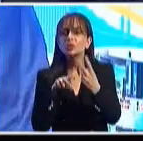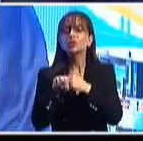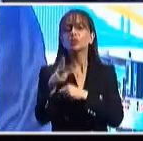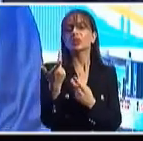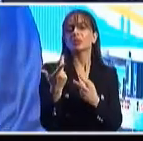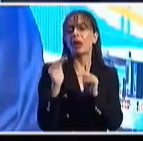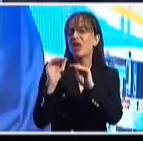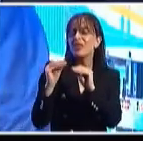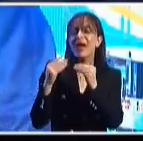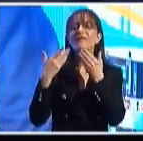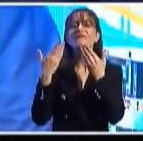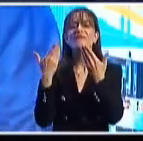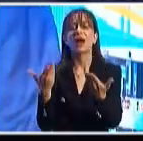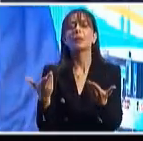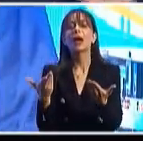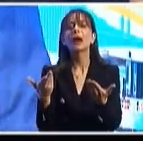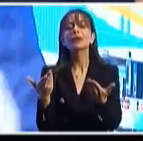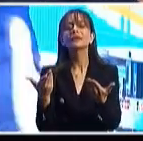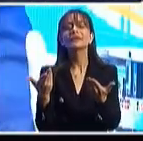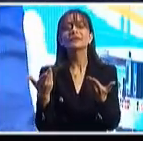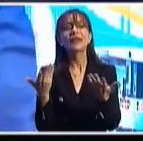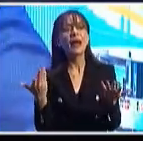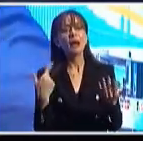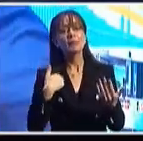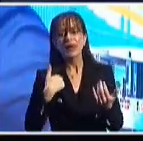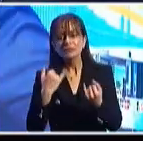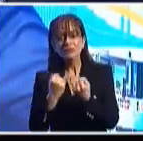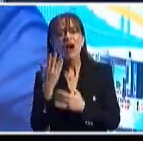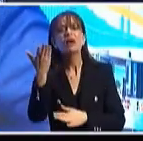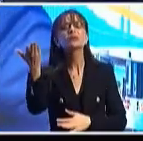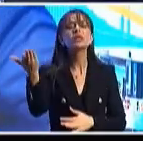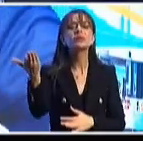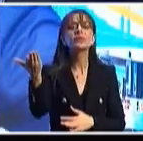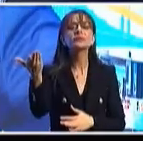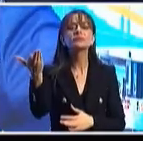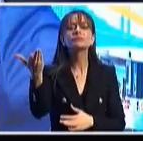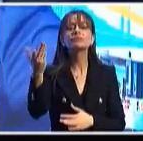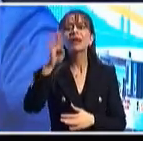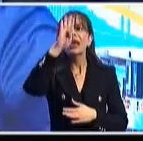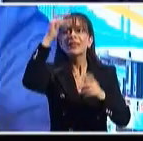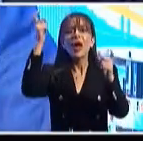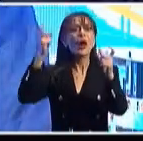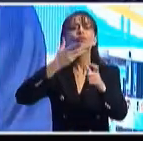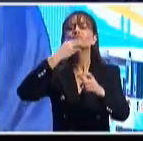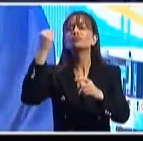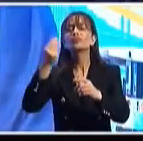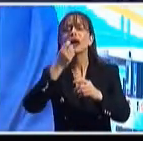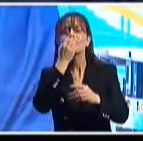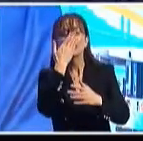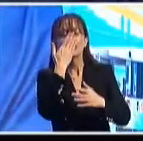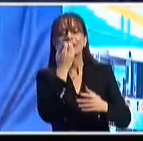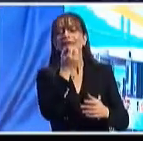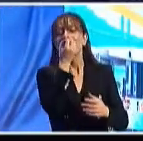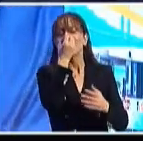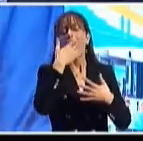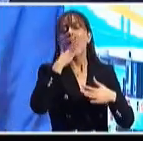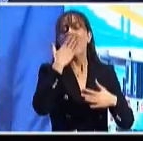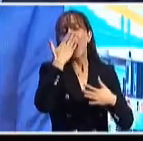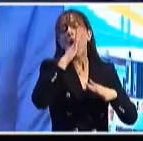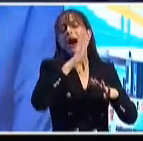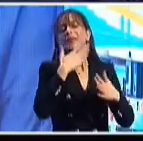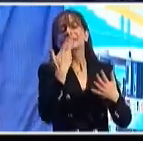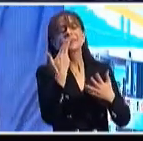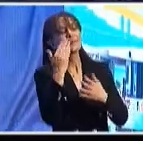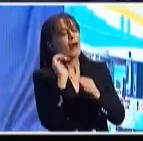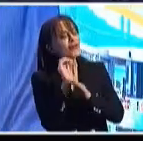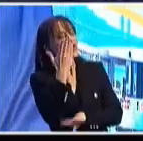etmek istiyoruz, hem de orada benim kardeşim o İstanbul'un güzelliğini, doğasını doyasıya orada yaşayabilsin